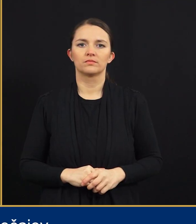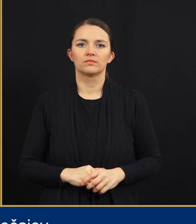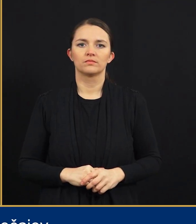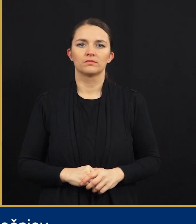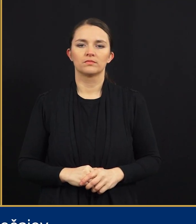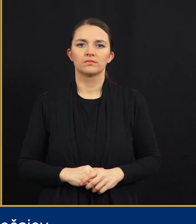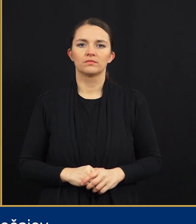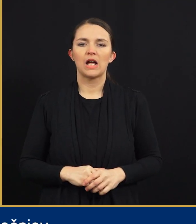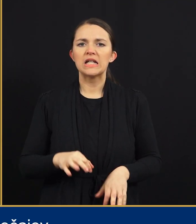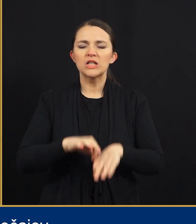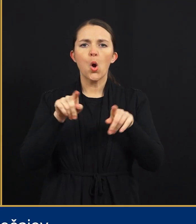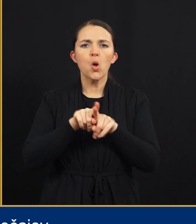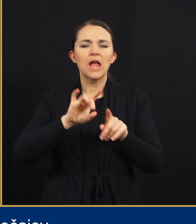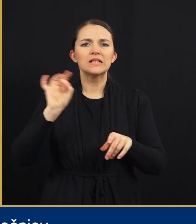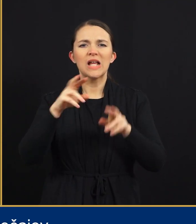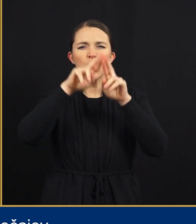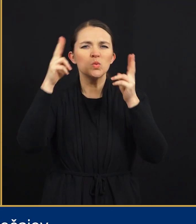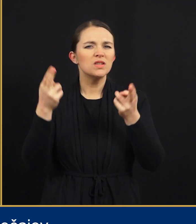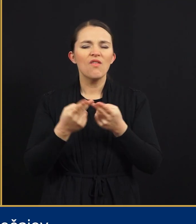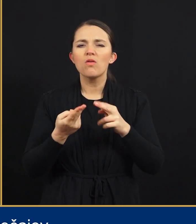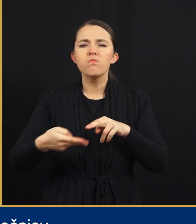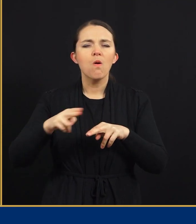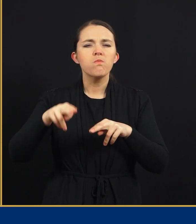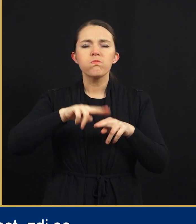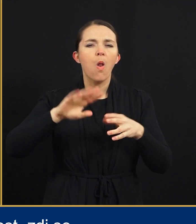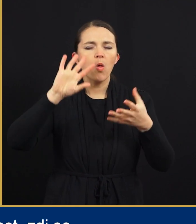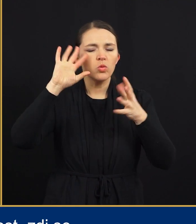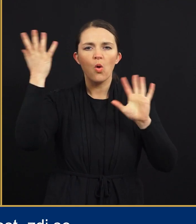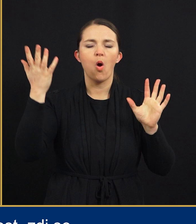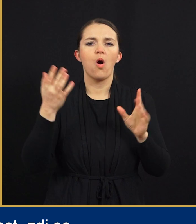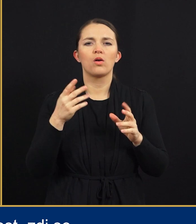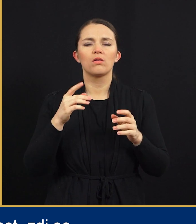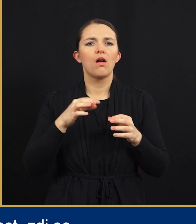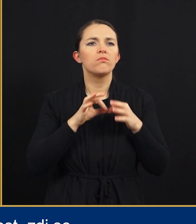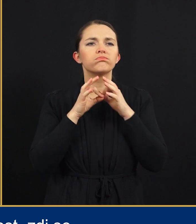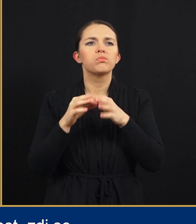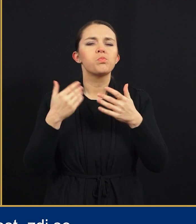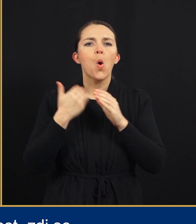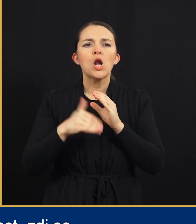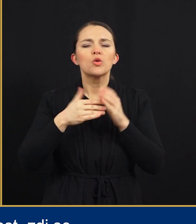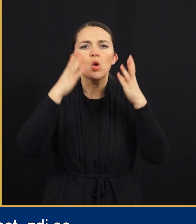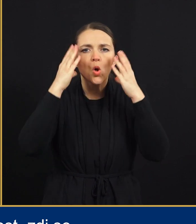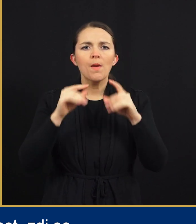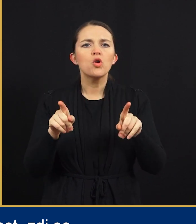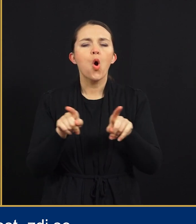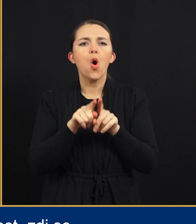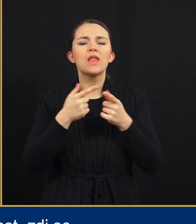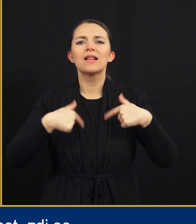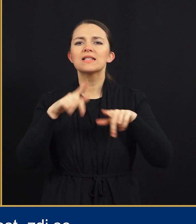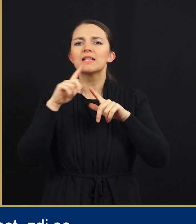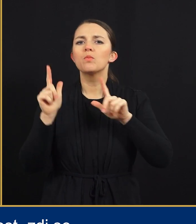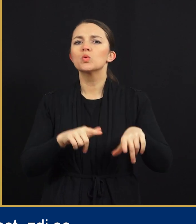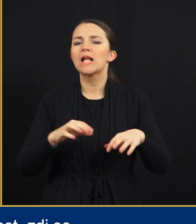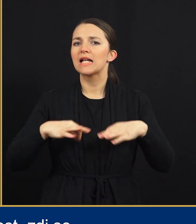Svet padel s tečajev, da je vse bolj nor. Kronično pogrešamo normalnost. Zdi se, kot